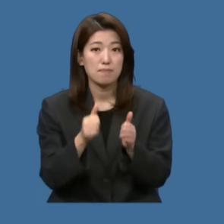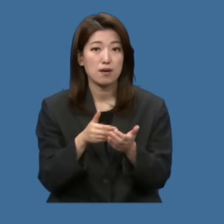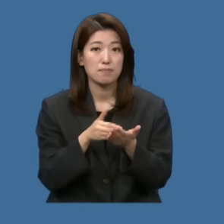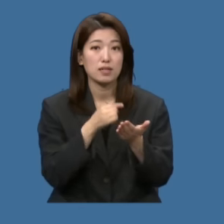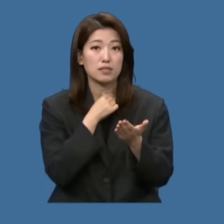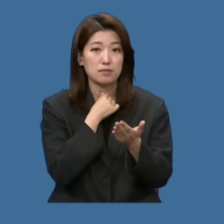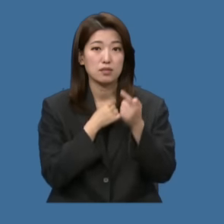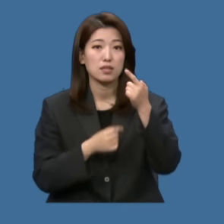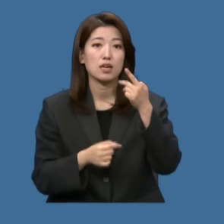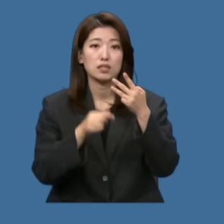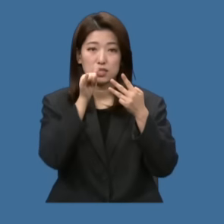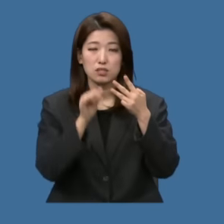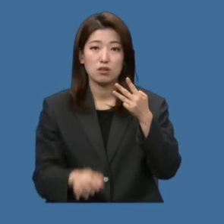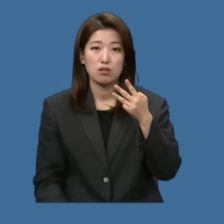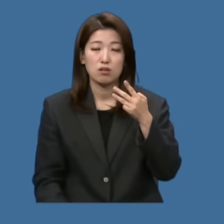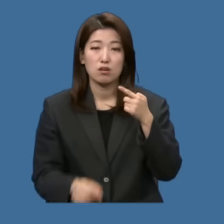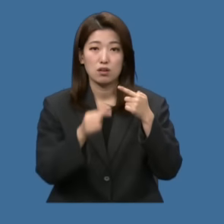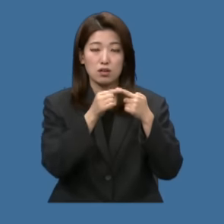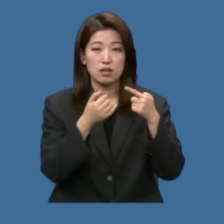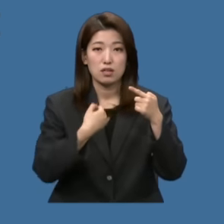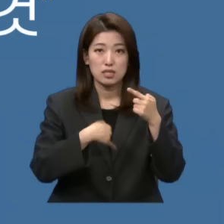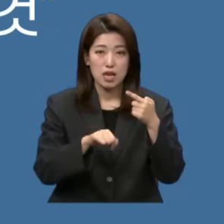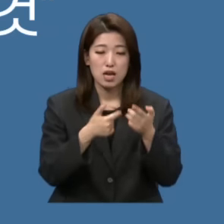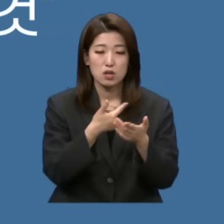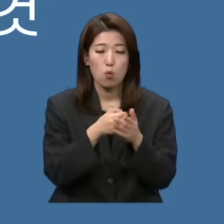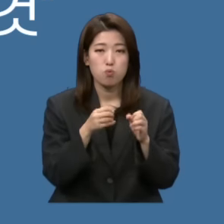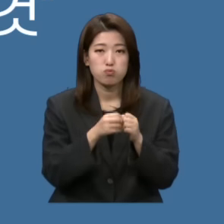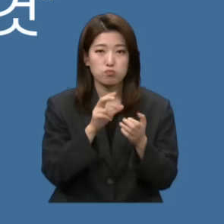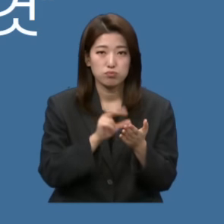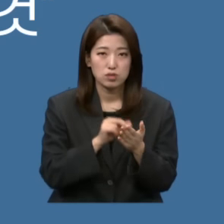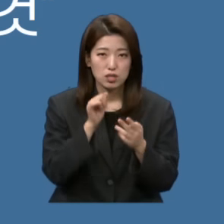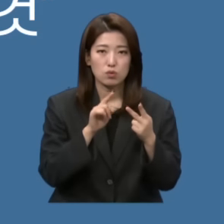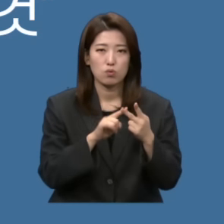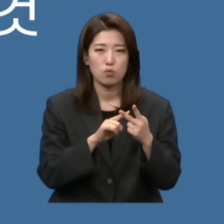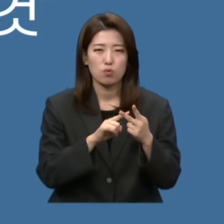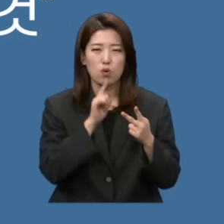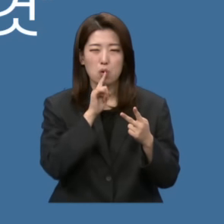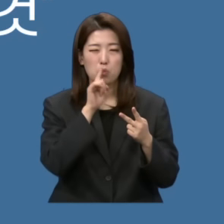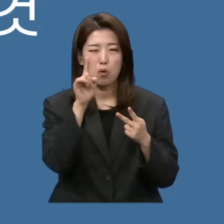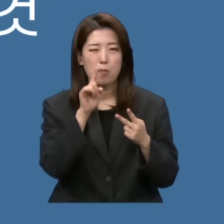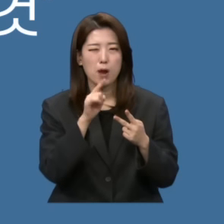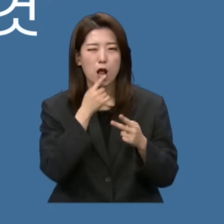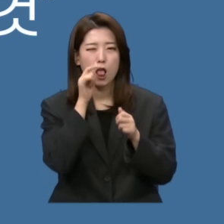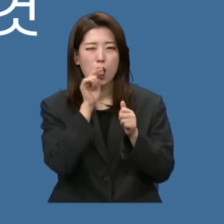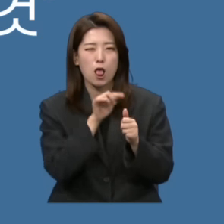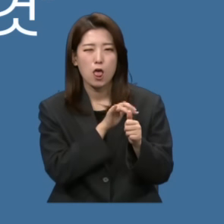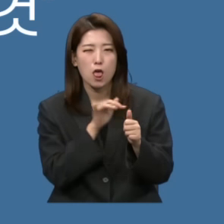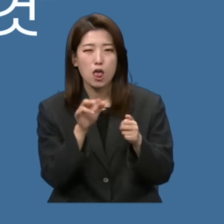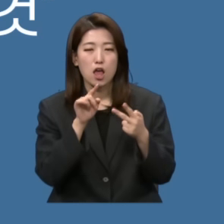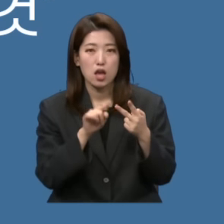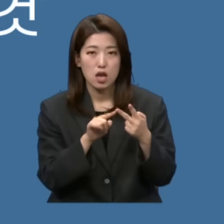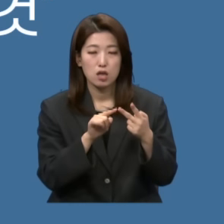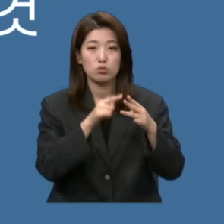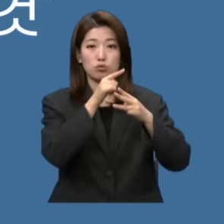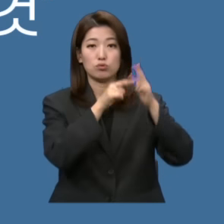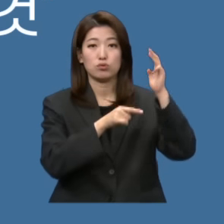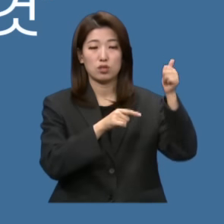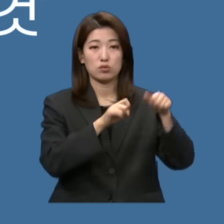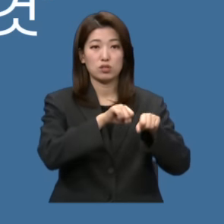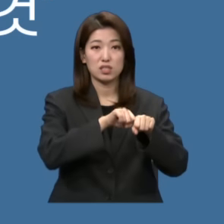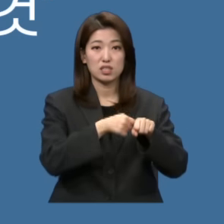하나는 딸 문제도 있지만 노필호 그리고 고발사주 의욕네 그리고 윤성열 총장 징계 소송